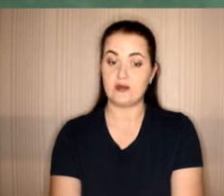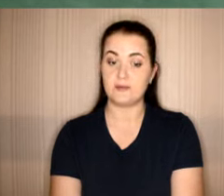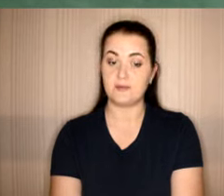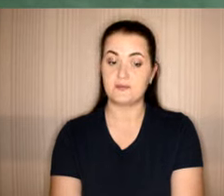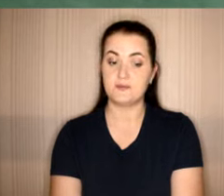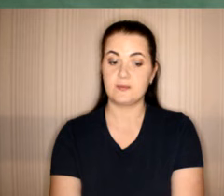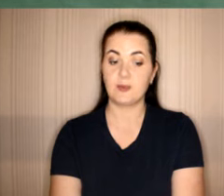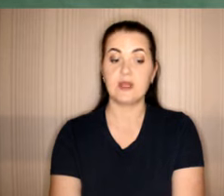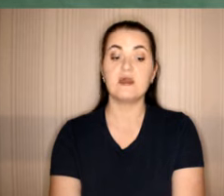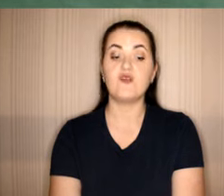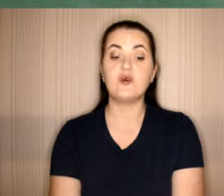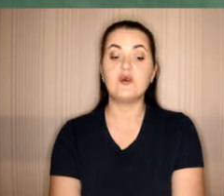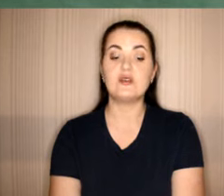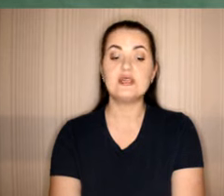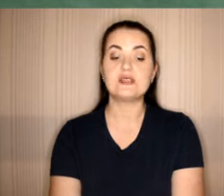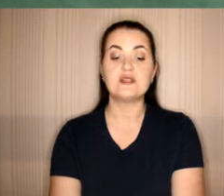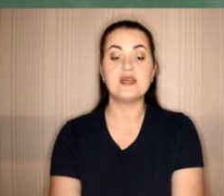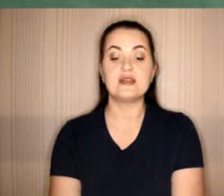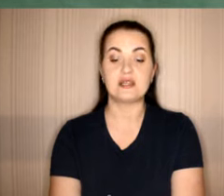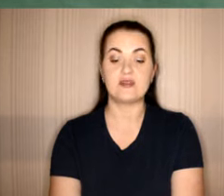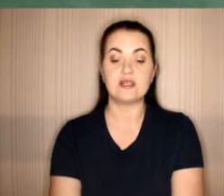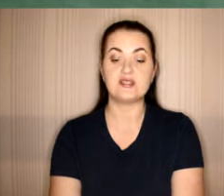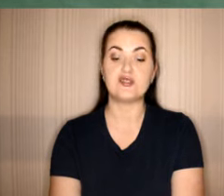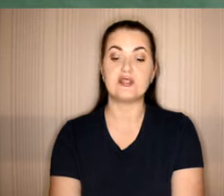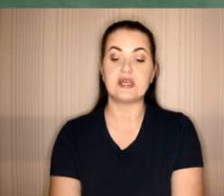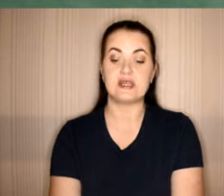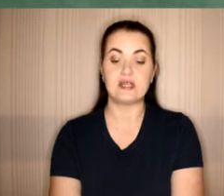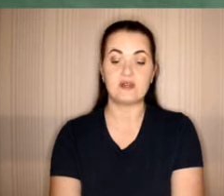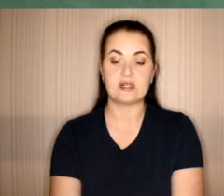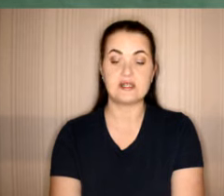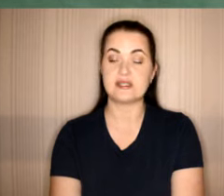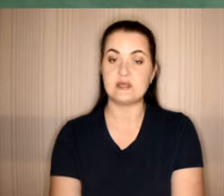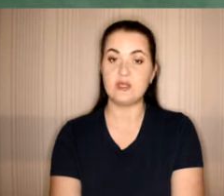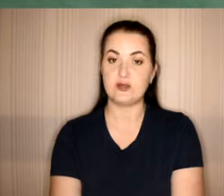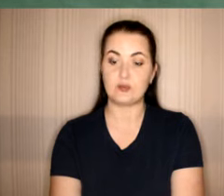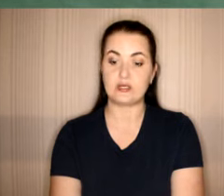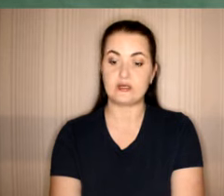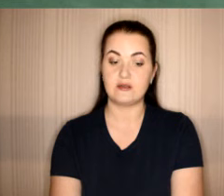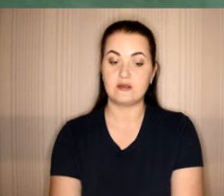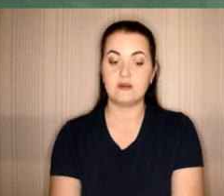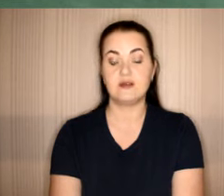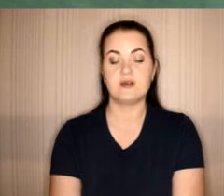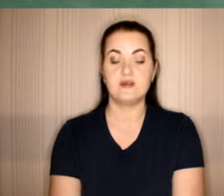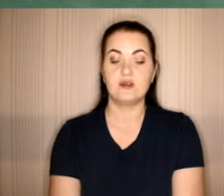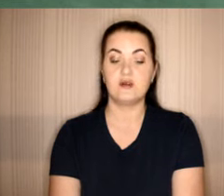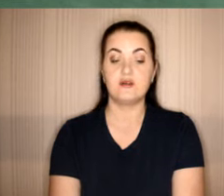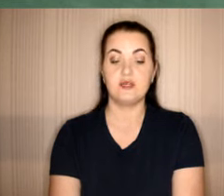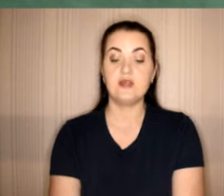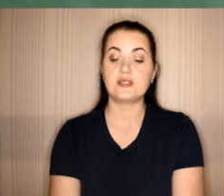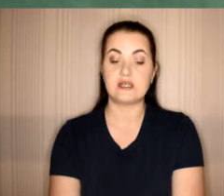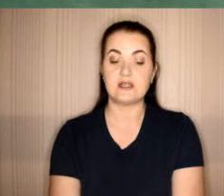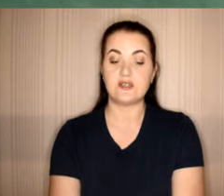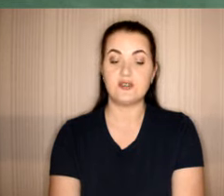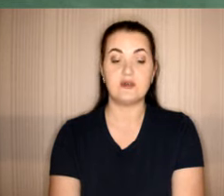забуду я. А в мого коня золотая грива, срібні копита.